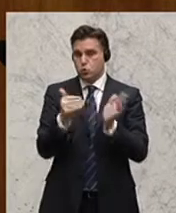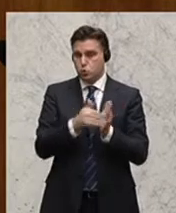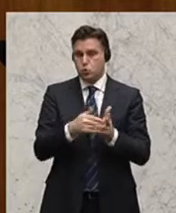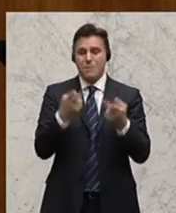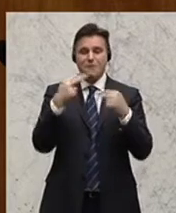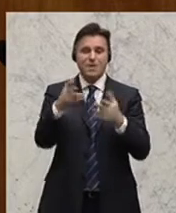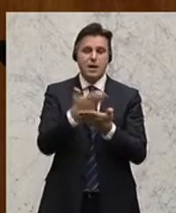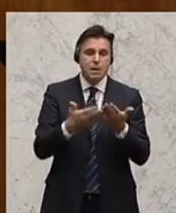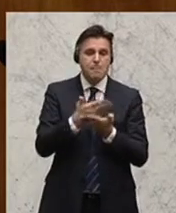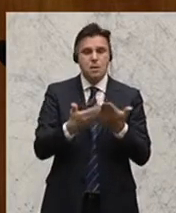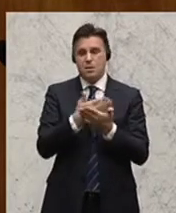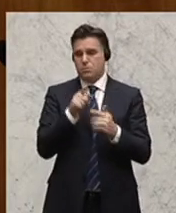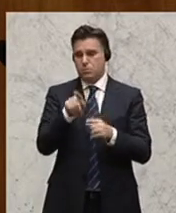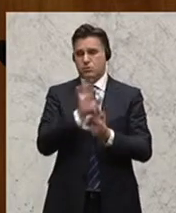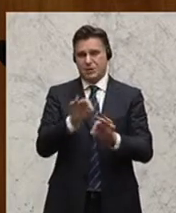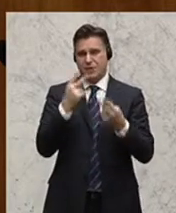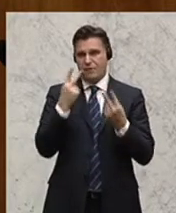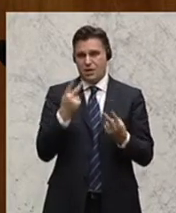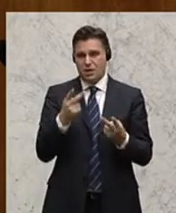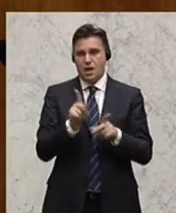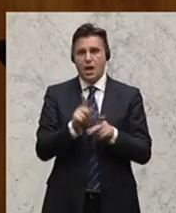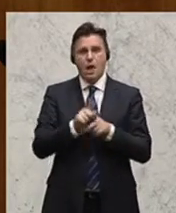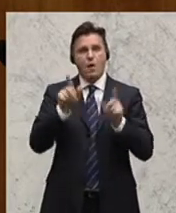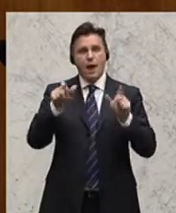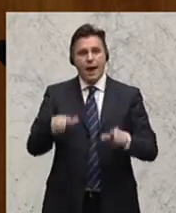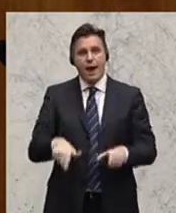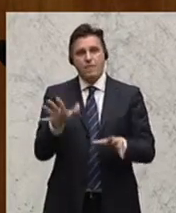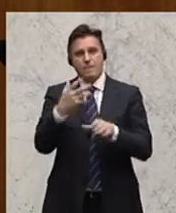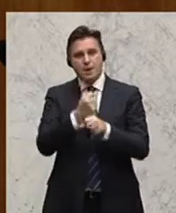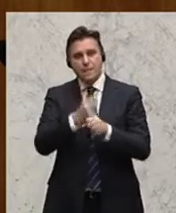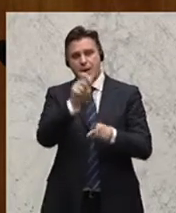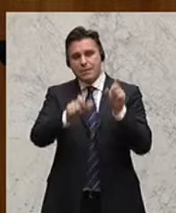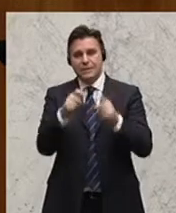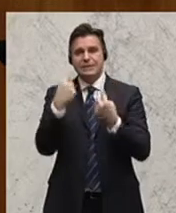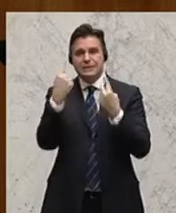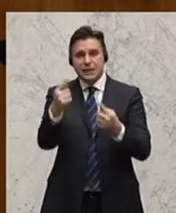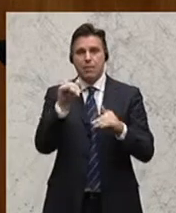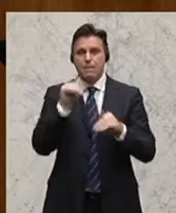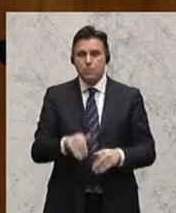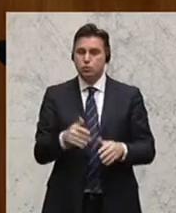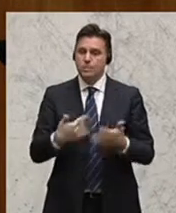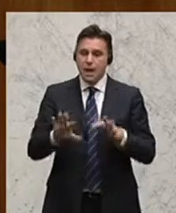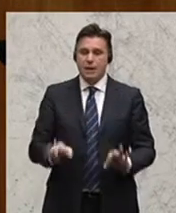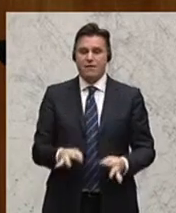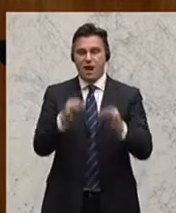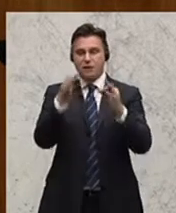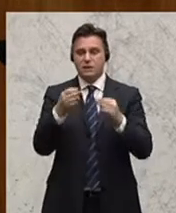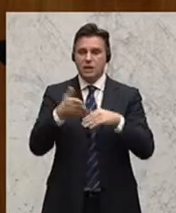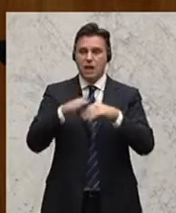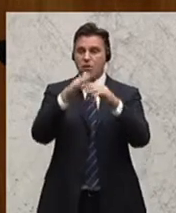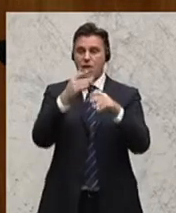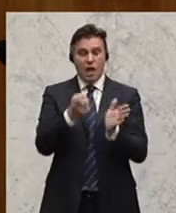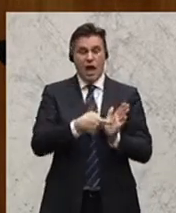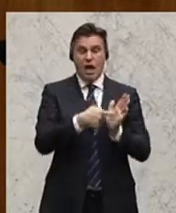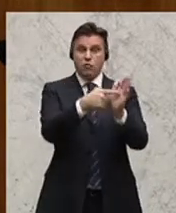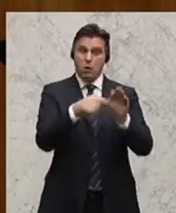und Weiterbildung ist ein ganz wichtiger Aspekt. Auch ältere Mitarbeiterinnen und Mitarbeiter müssen sich ständig qualifizieren, weil natürlich die Anforderungen am Arbeitsplatz immer